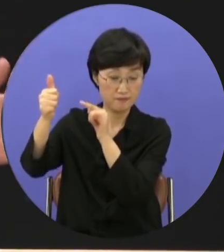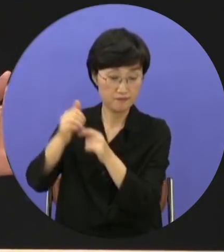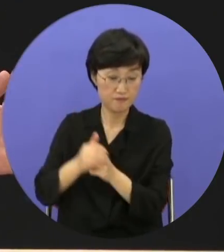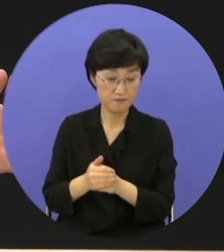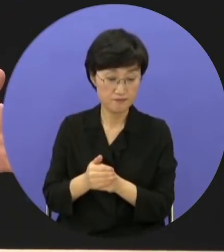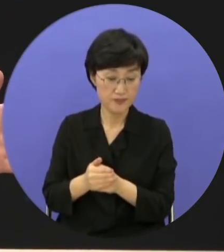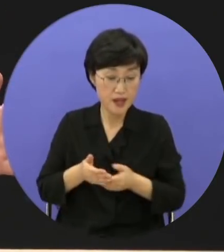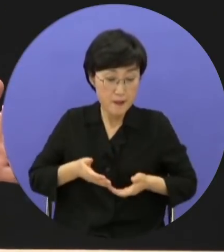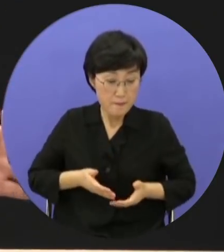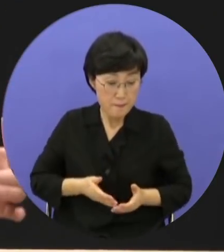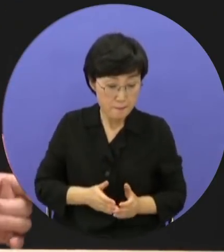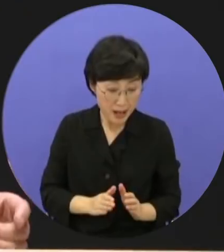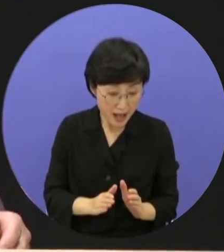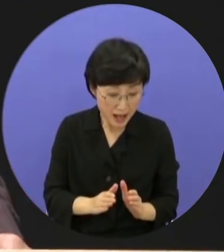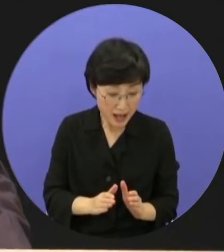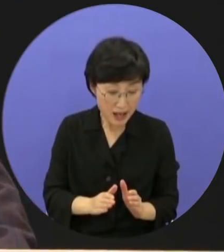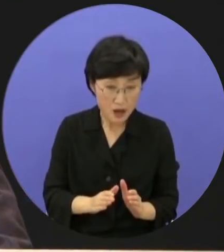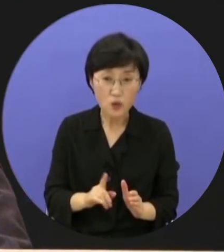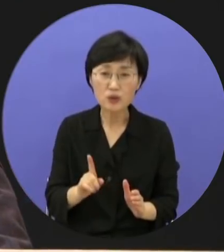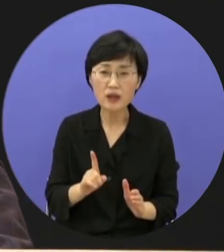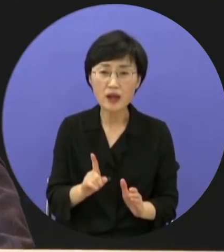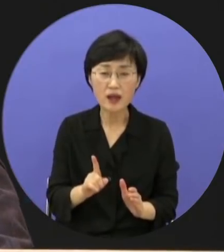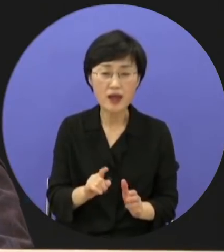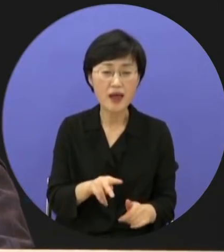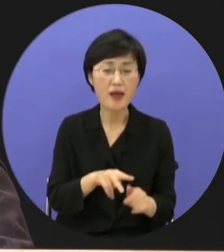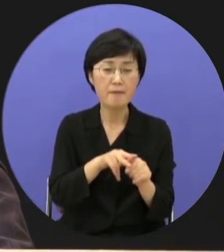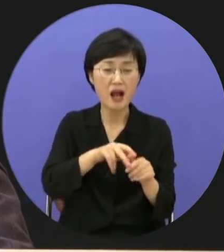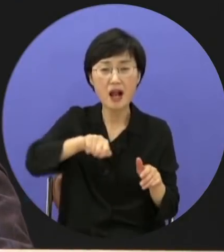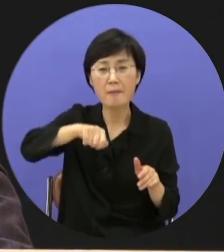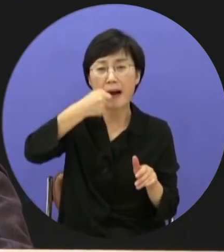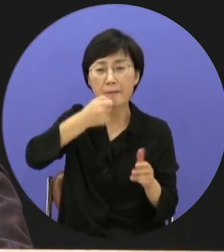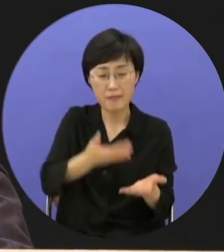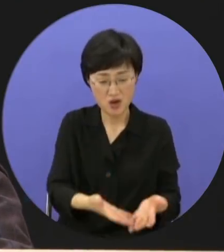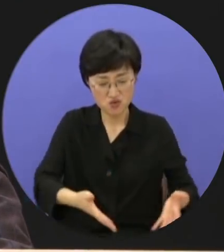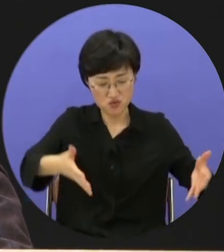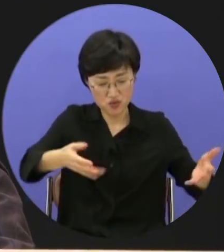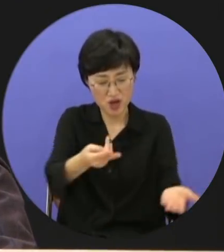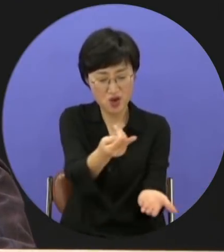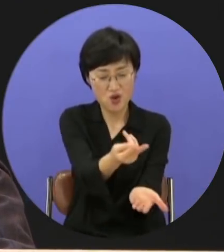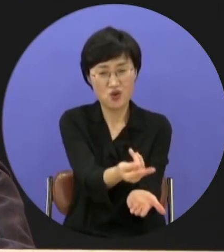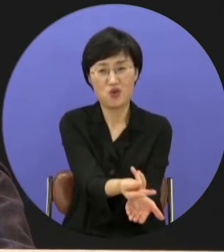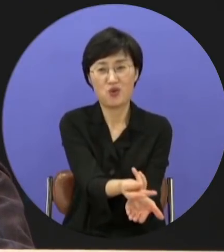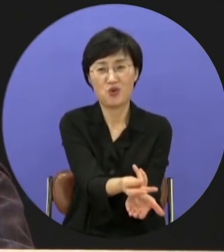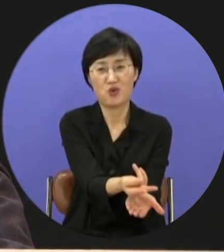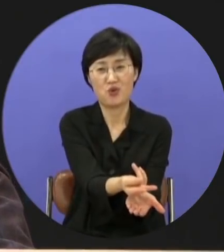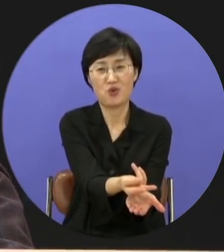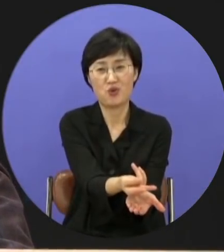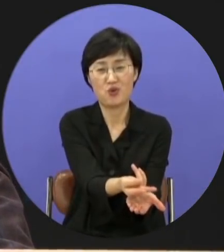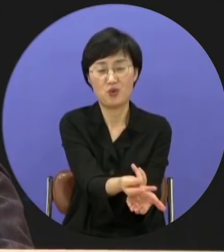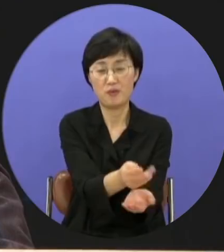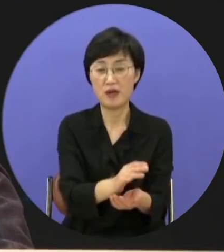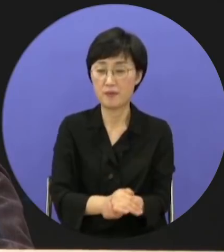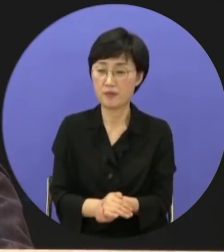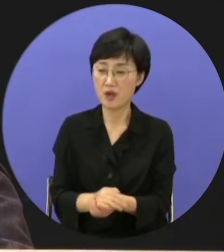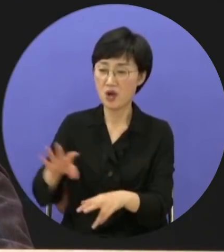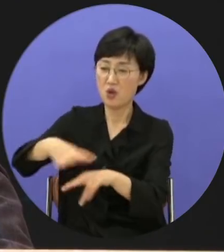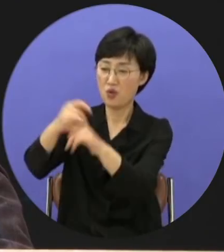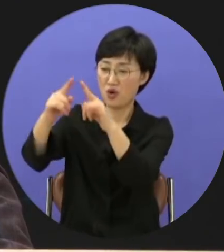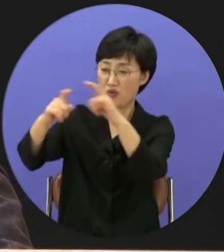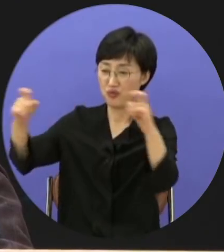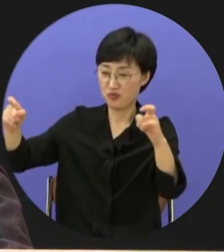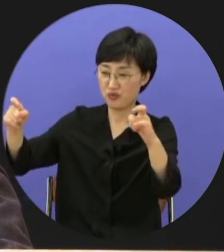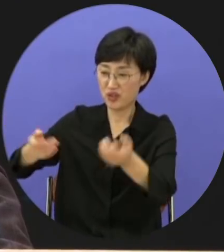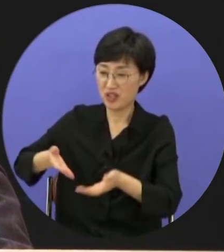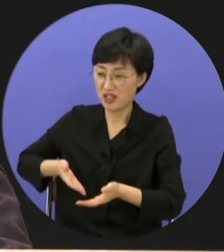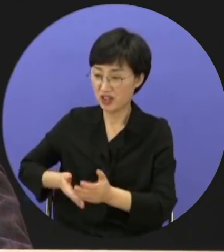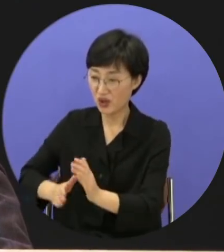말구유에 누워 계셔. And at that time we see that Jesus was lying in a manger. 왜 그랬습니까? Why? 왕궁에서 태어나면 안 돼요. He could